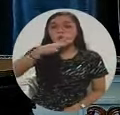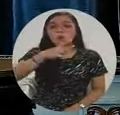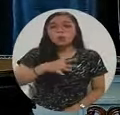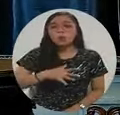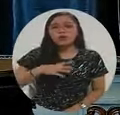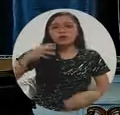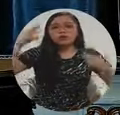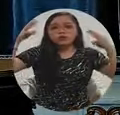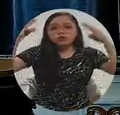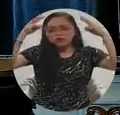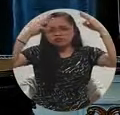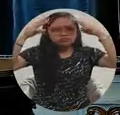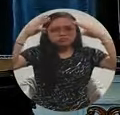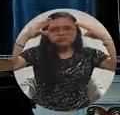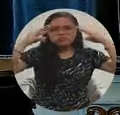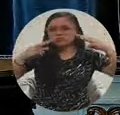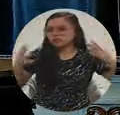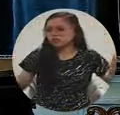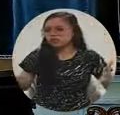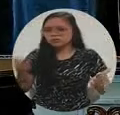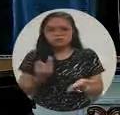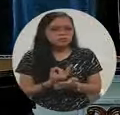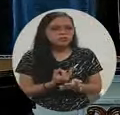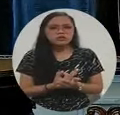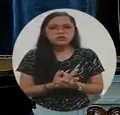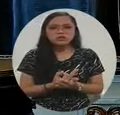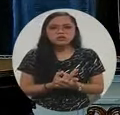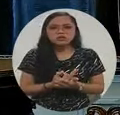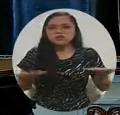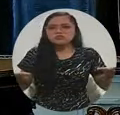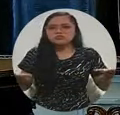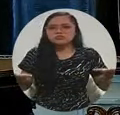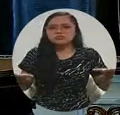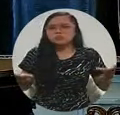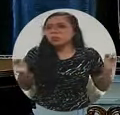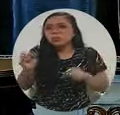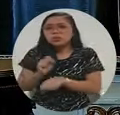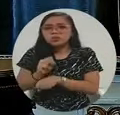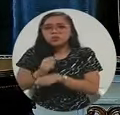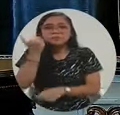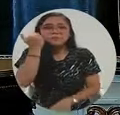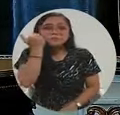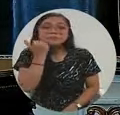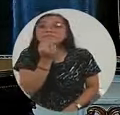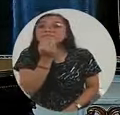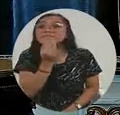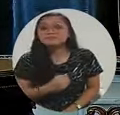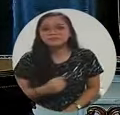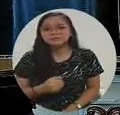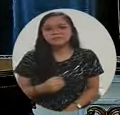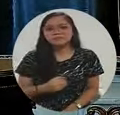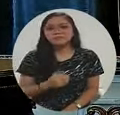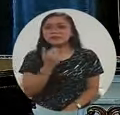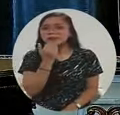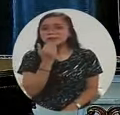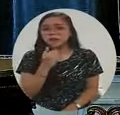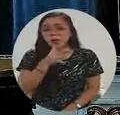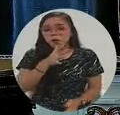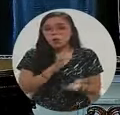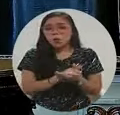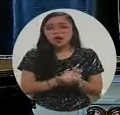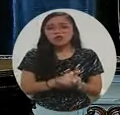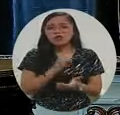kwarta, ang ilang pagkaon ng kung gyud ba kanang nihit nga pagkaon nga didigi sa mabusog tingali ang